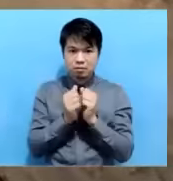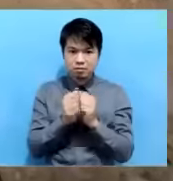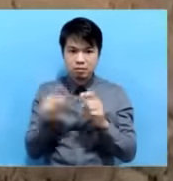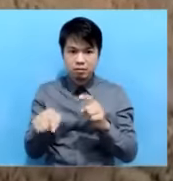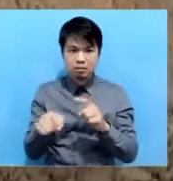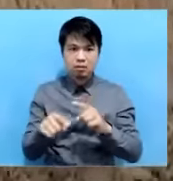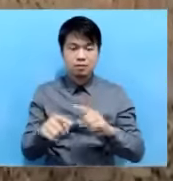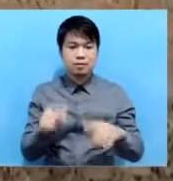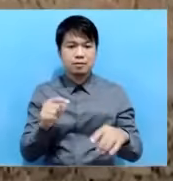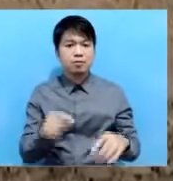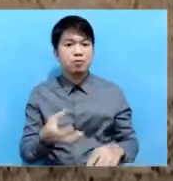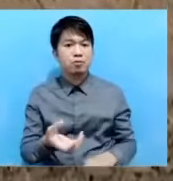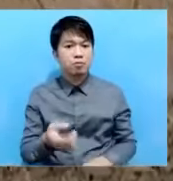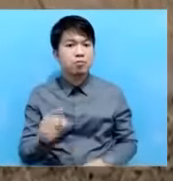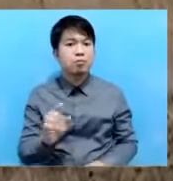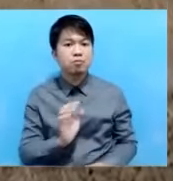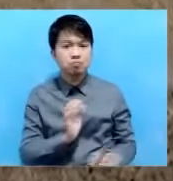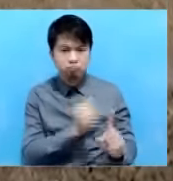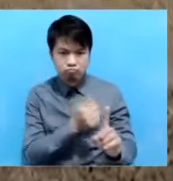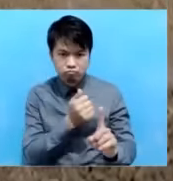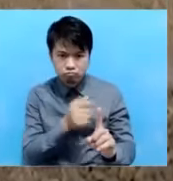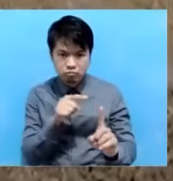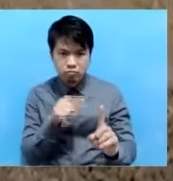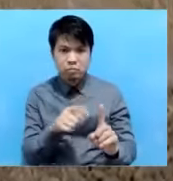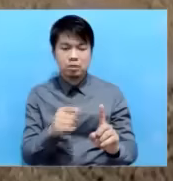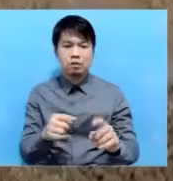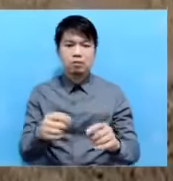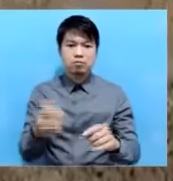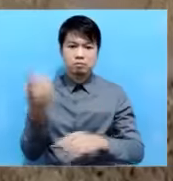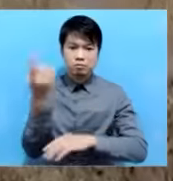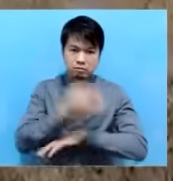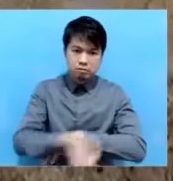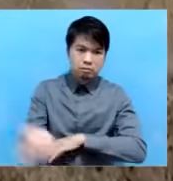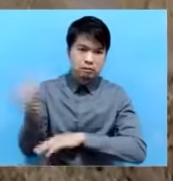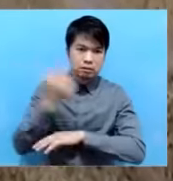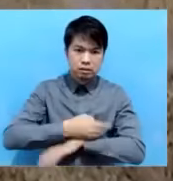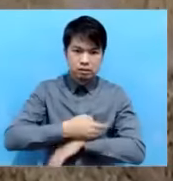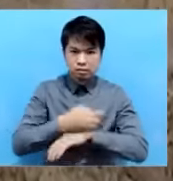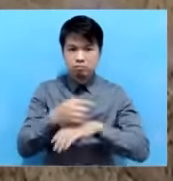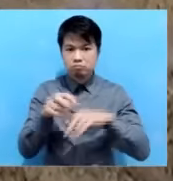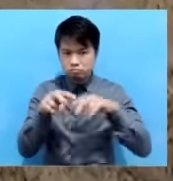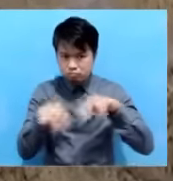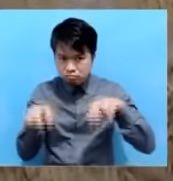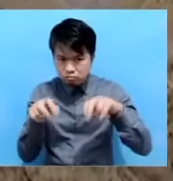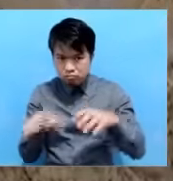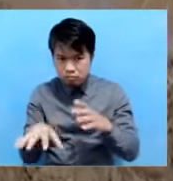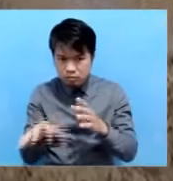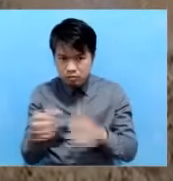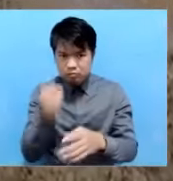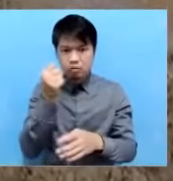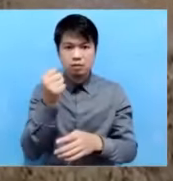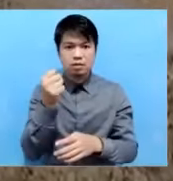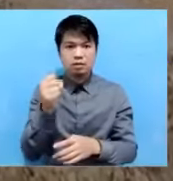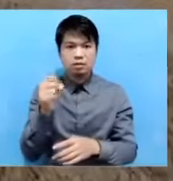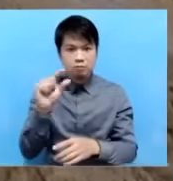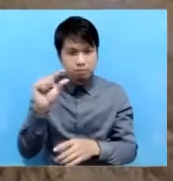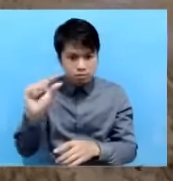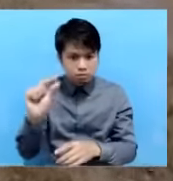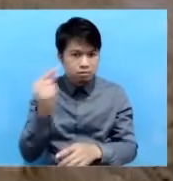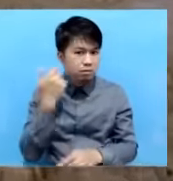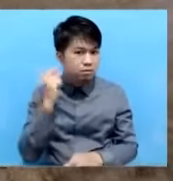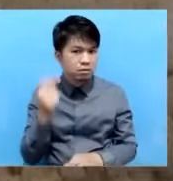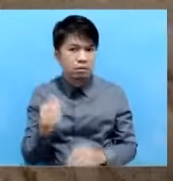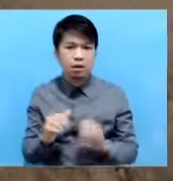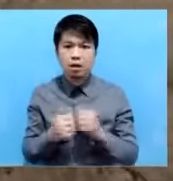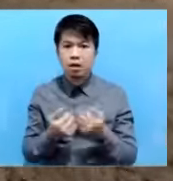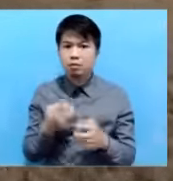dahil sila mismo buong araw nagtatrabaho. Makakuha lang ng kahit katiting na ginto. Pero gano'ng nga ba kahirap ito kumpara